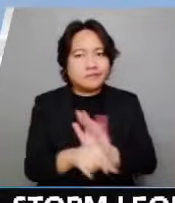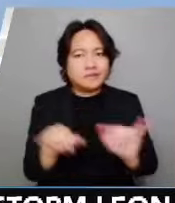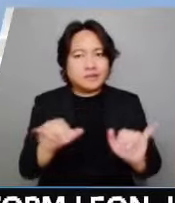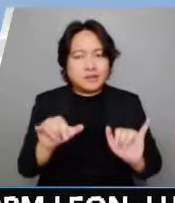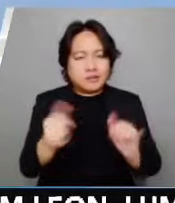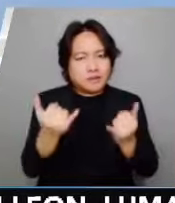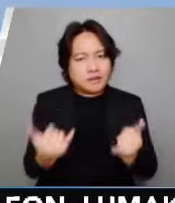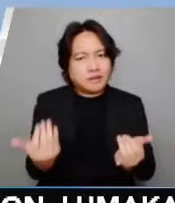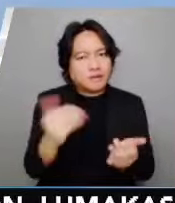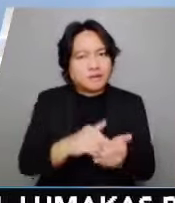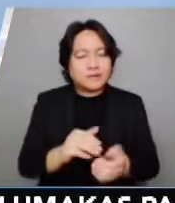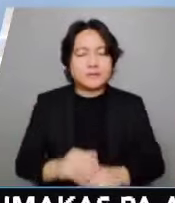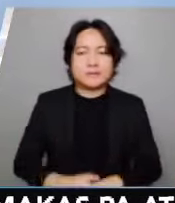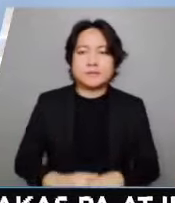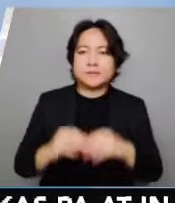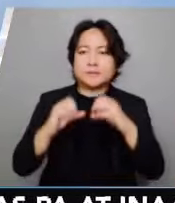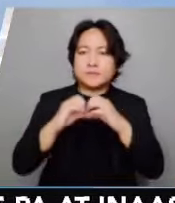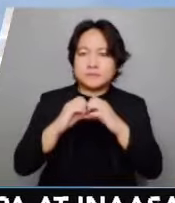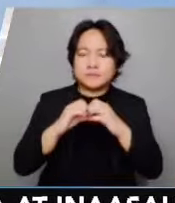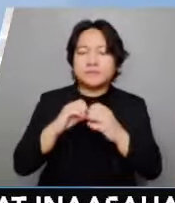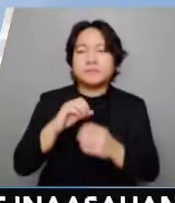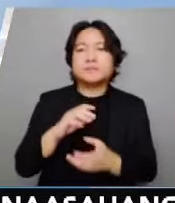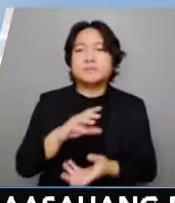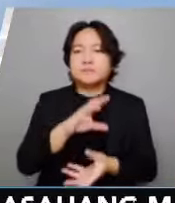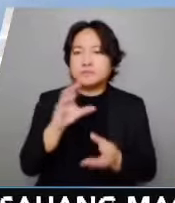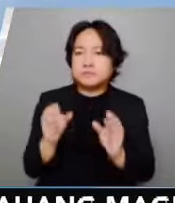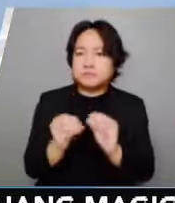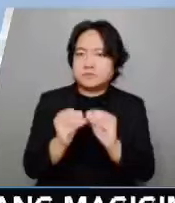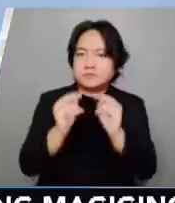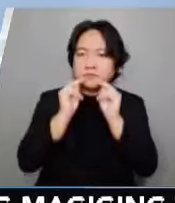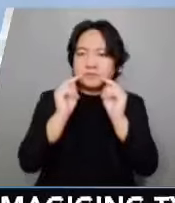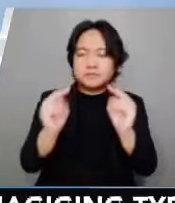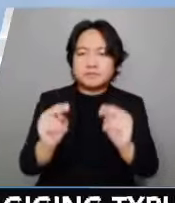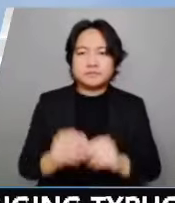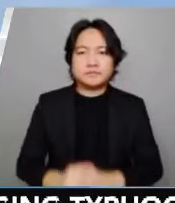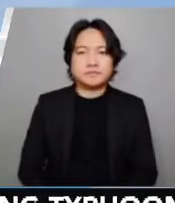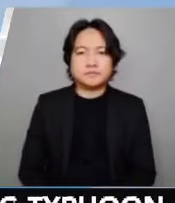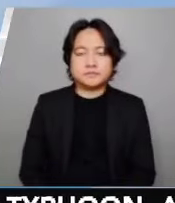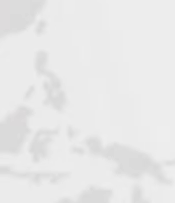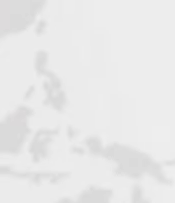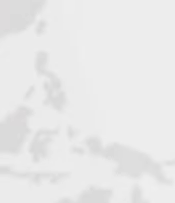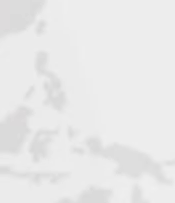Pasilyao ng GMA Regional TV, nagbabalita para sa GMA Integrated News.